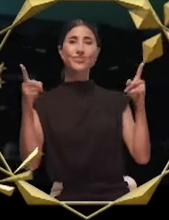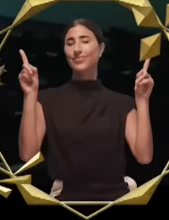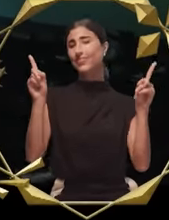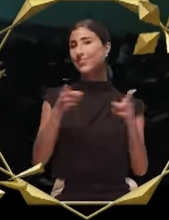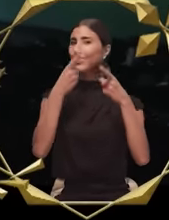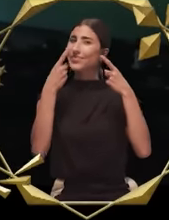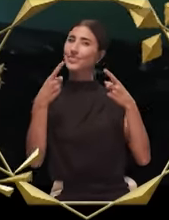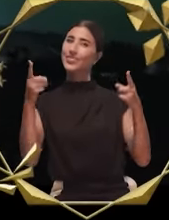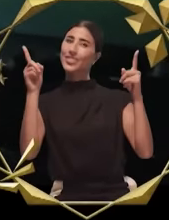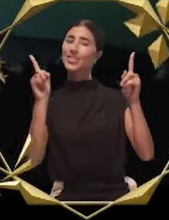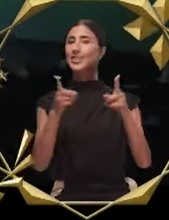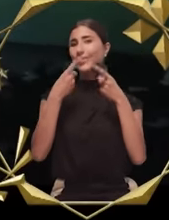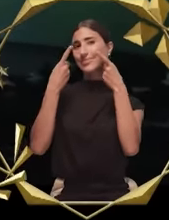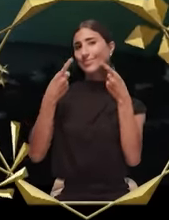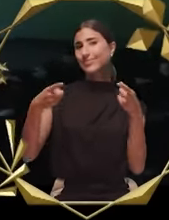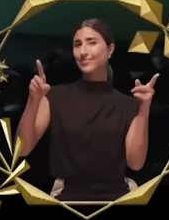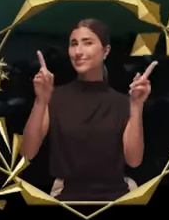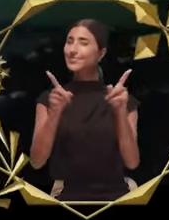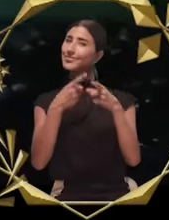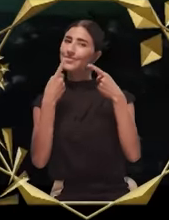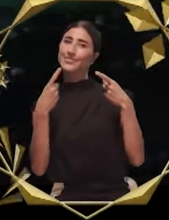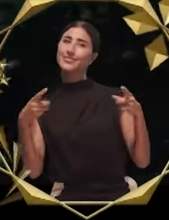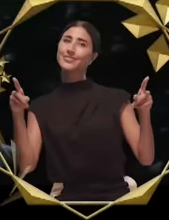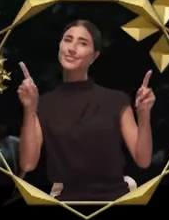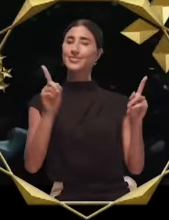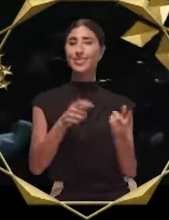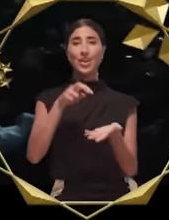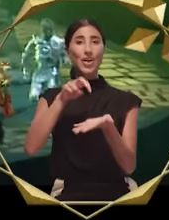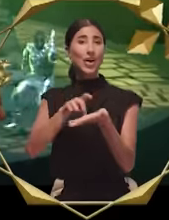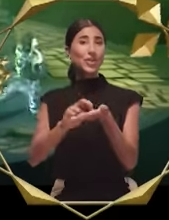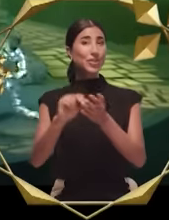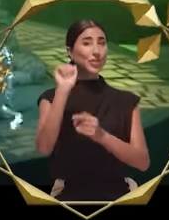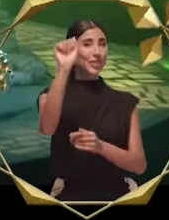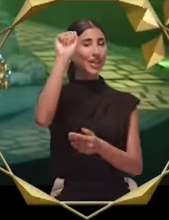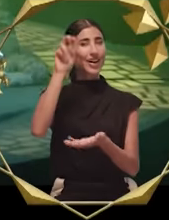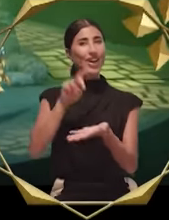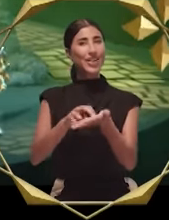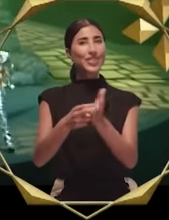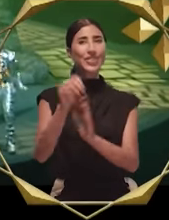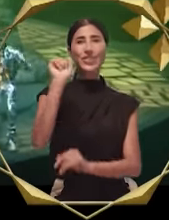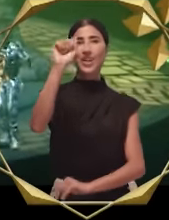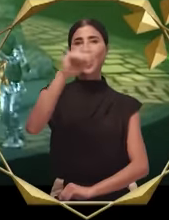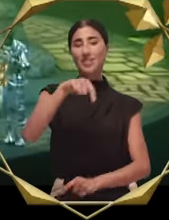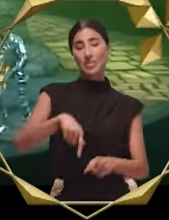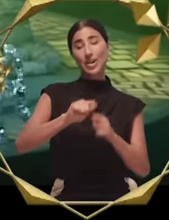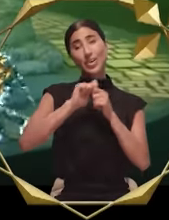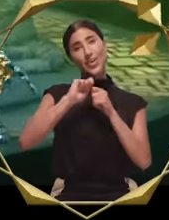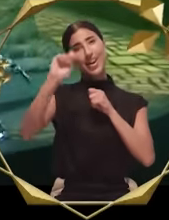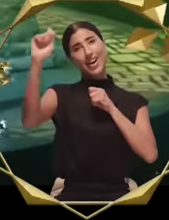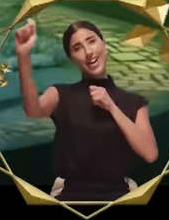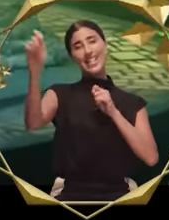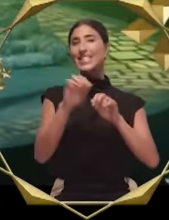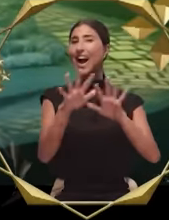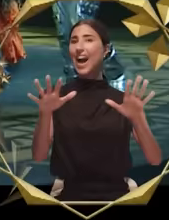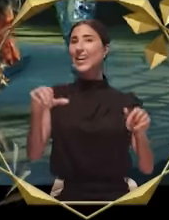أنا أمشي أمشي أمشي كي أعيد عرشي خطوة طاق خطوة طاق من